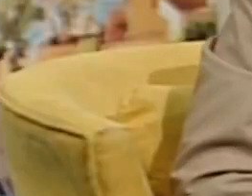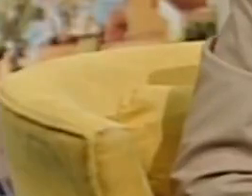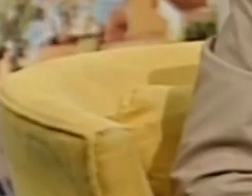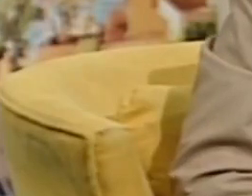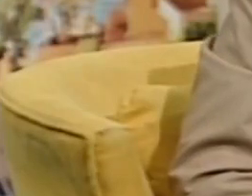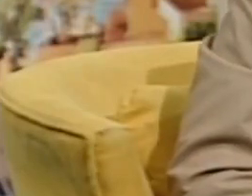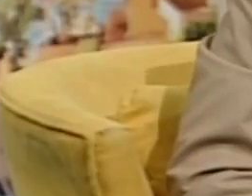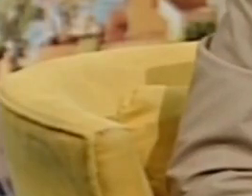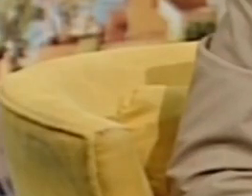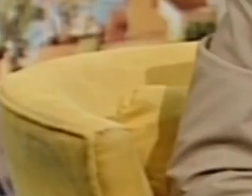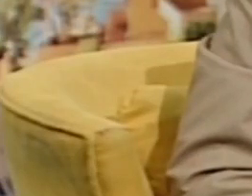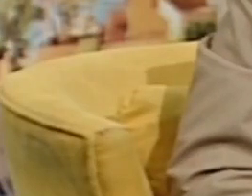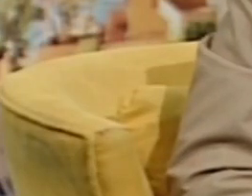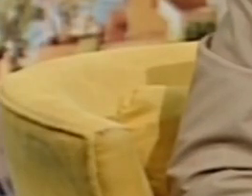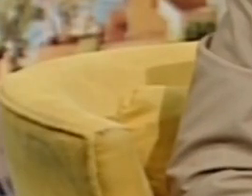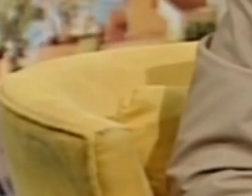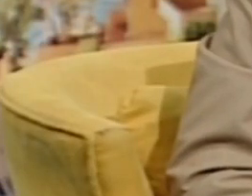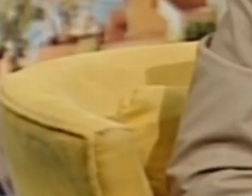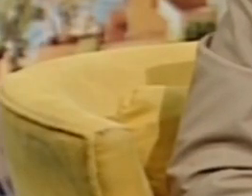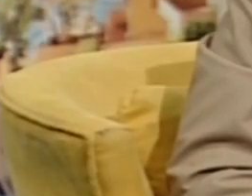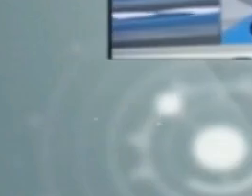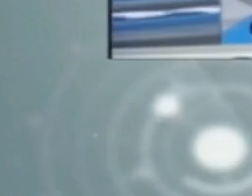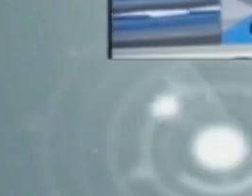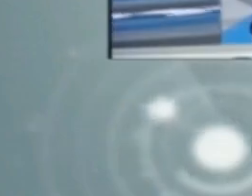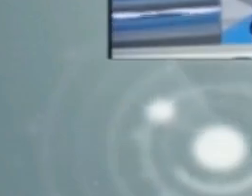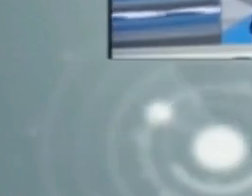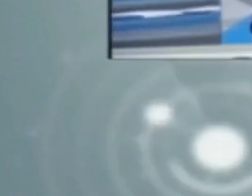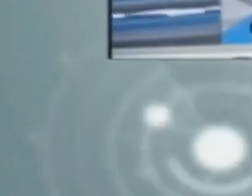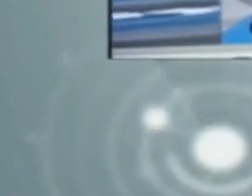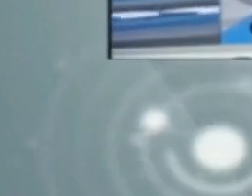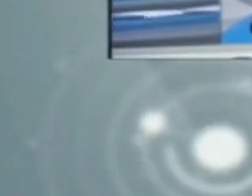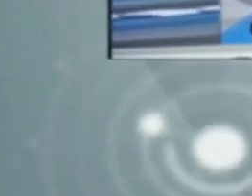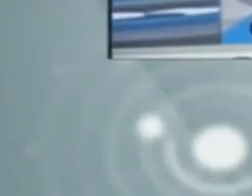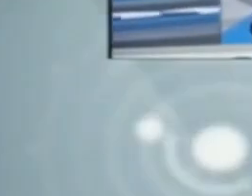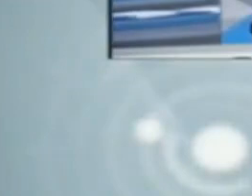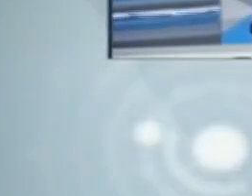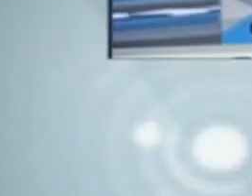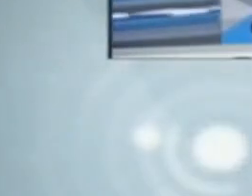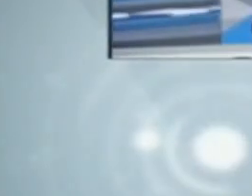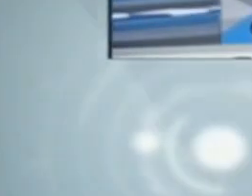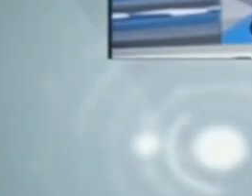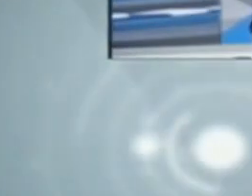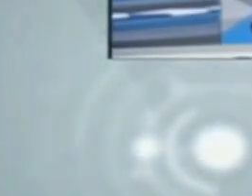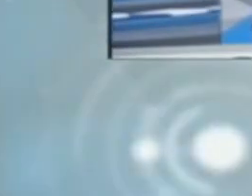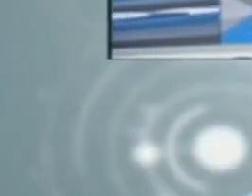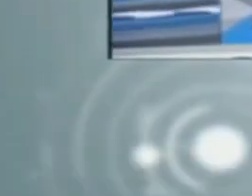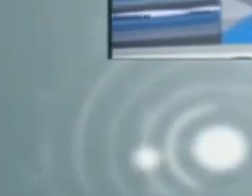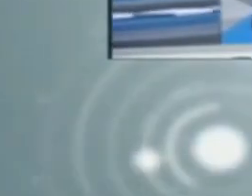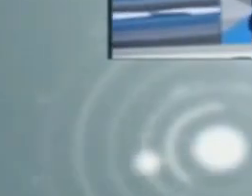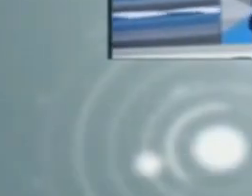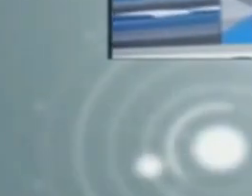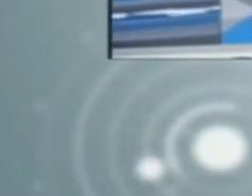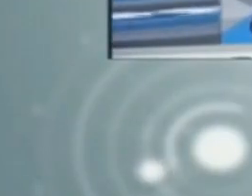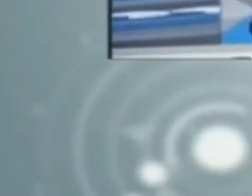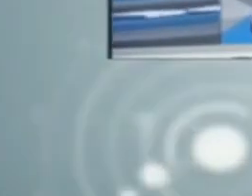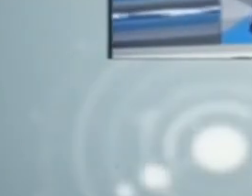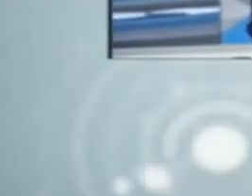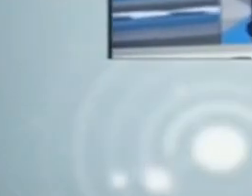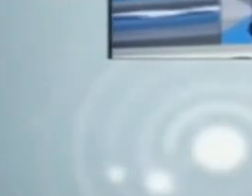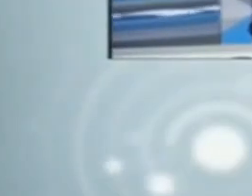الموجز التاسع. أعتقد زميلتنا ولاء تكون جاهزة بالموجز. صباح الخير يا ولاء.